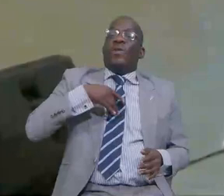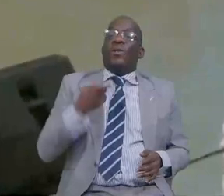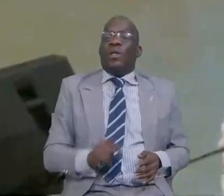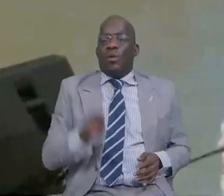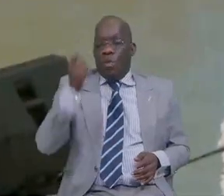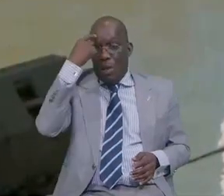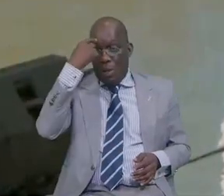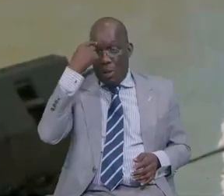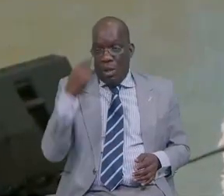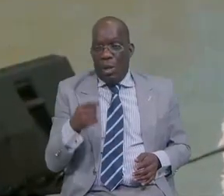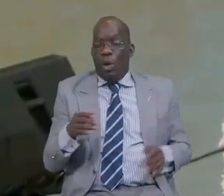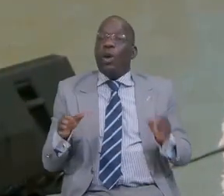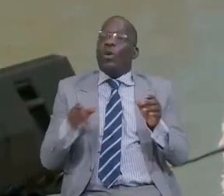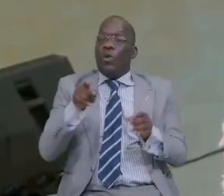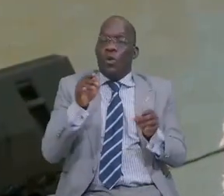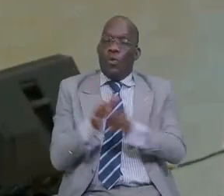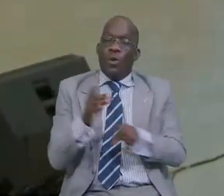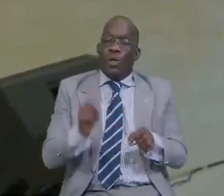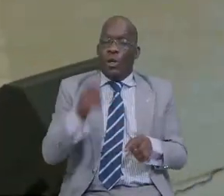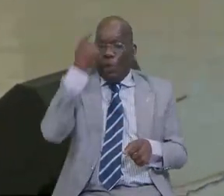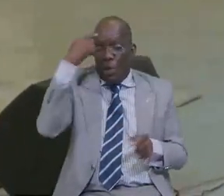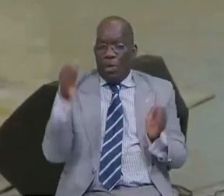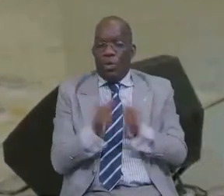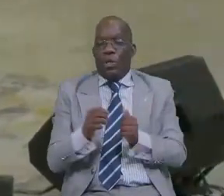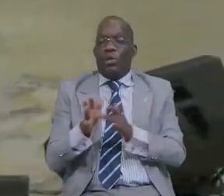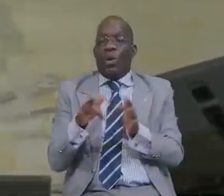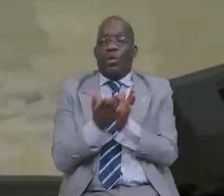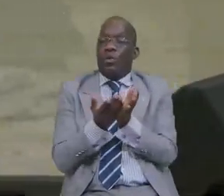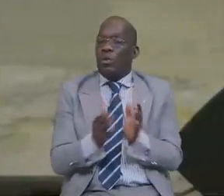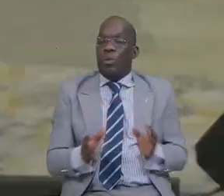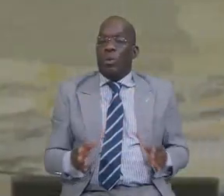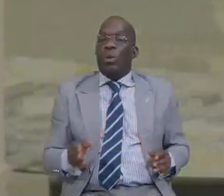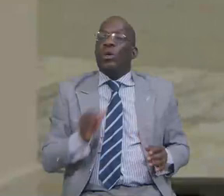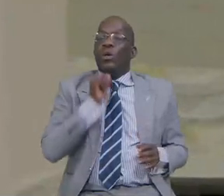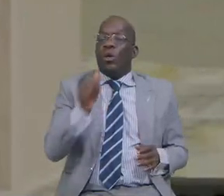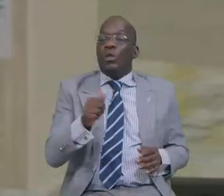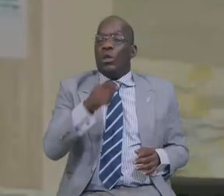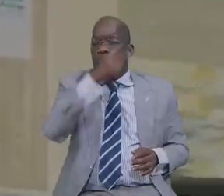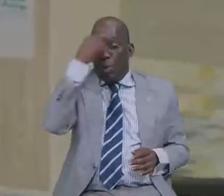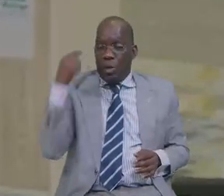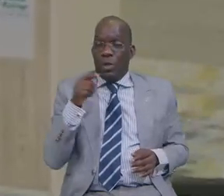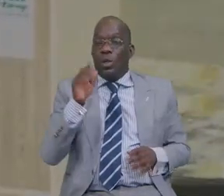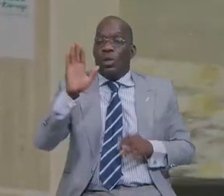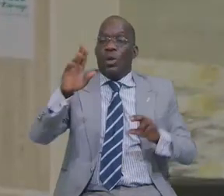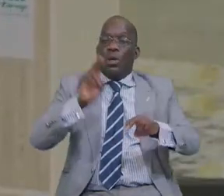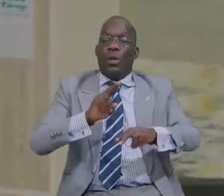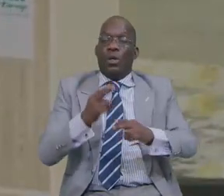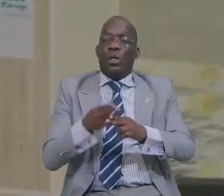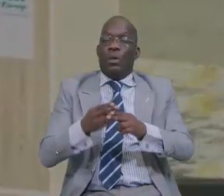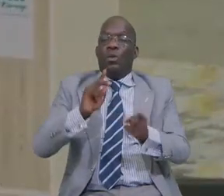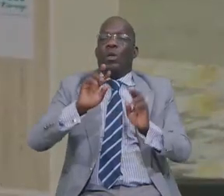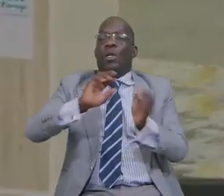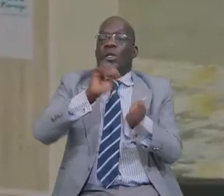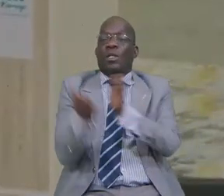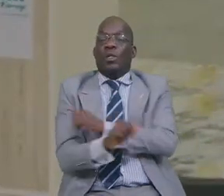il remplit sa pensée de théologie, pas parce qu'il est appelé par un nouveau titre.